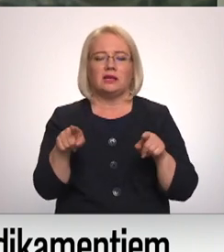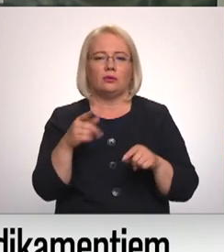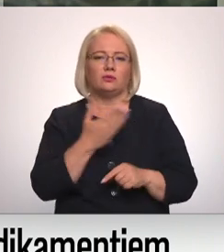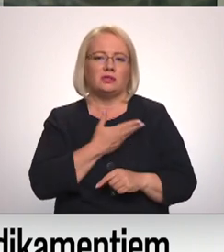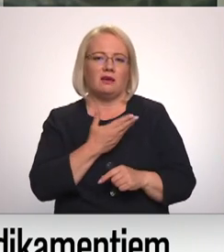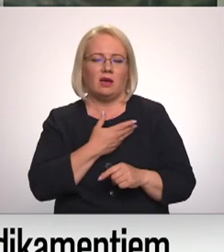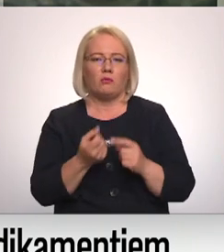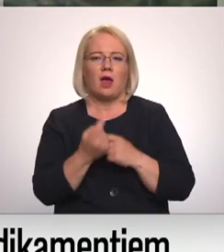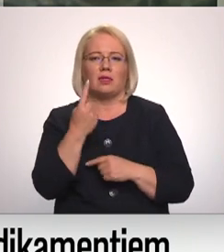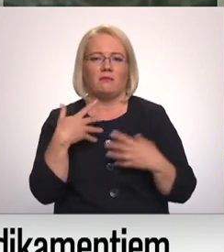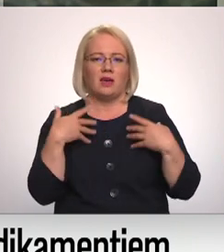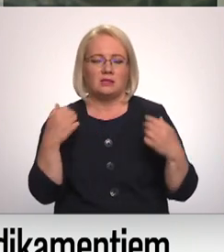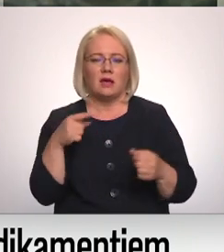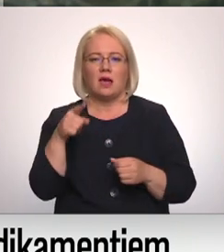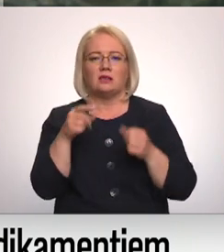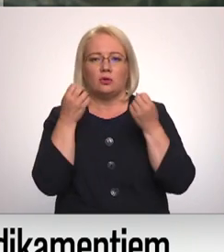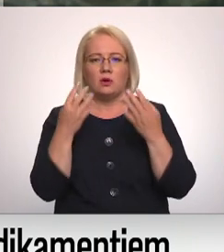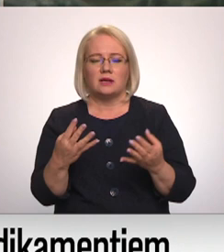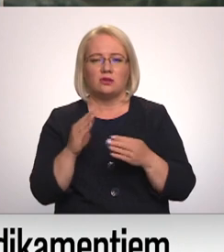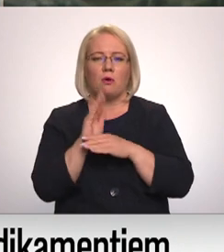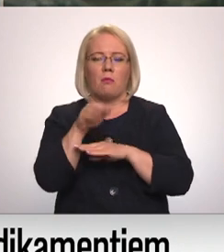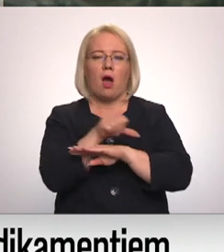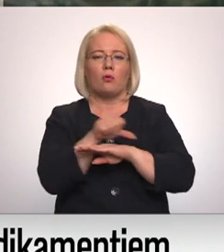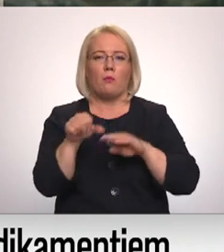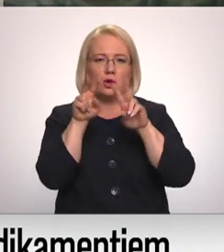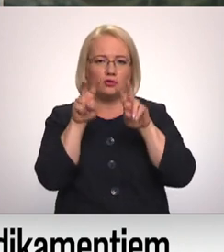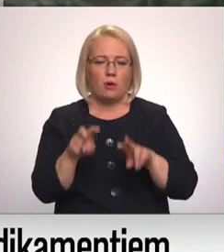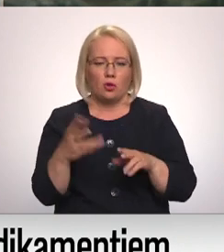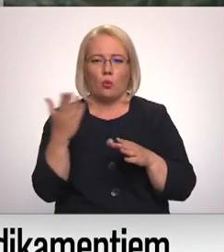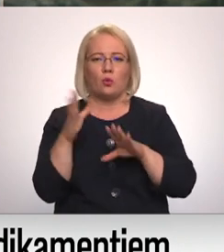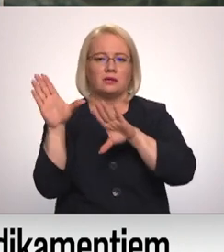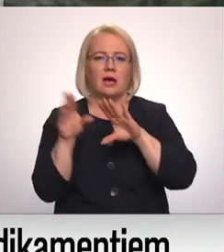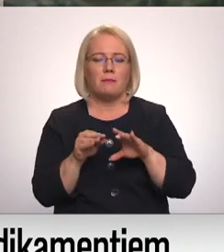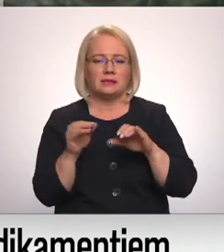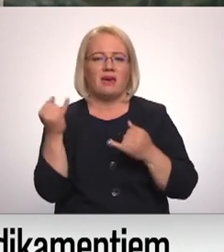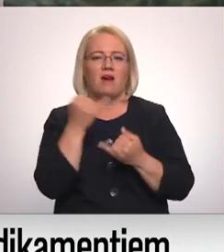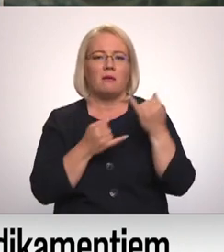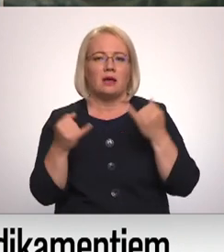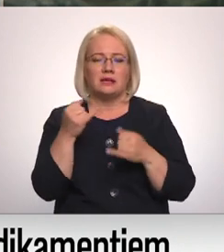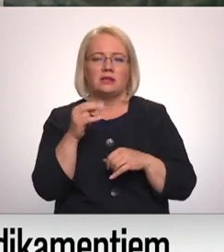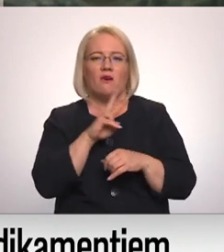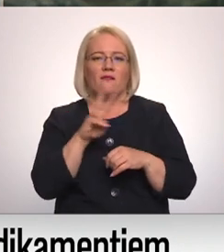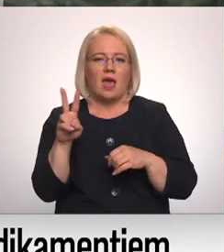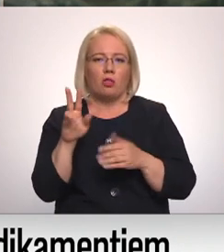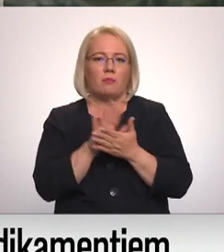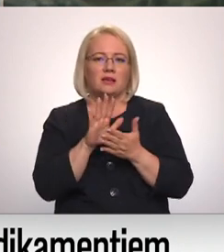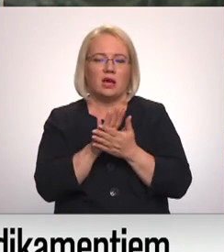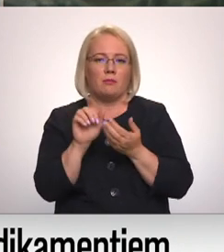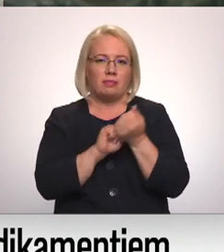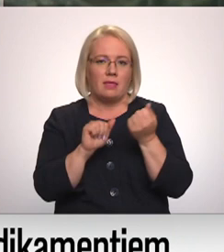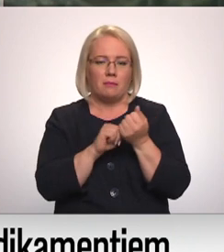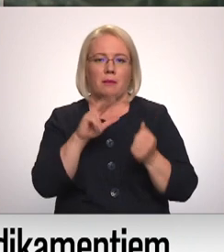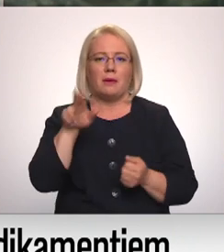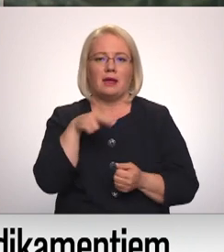Tas noskaidrots pārrobežu pētījumā, kur mērķis ir samazināt farmaceitisko vielu piesārņojumu līmeni dabā. Piemēram,